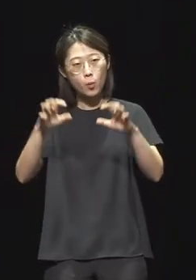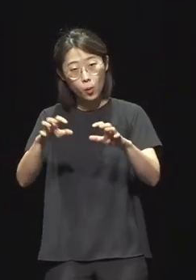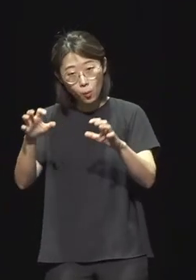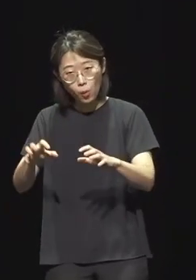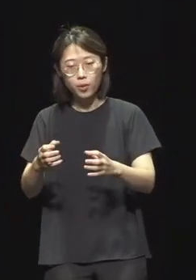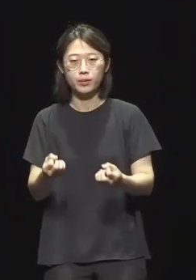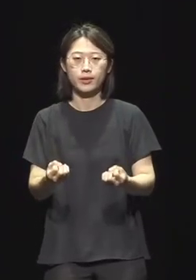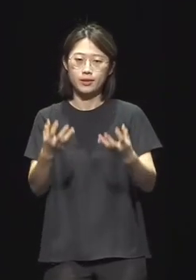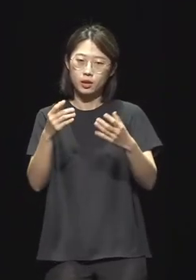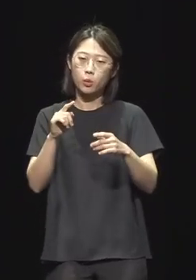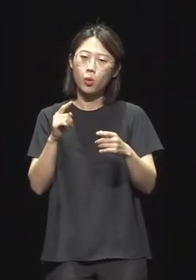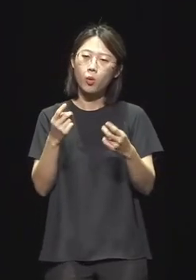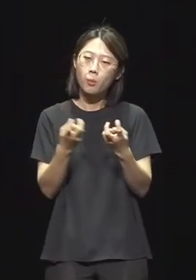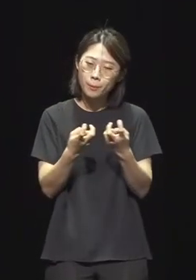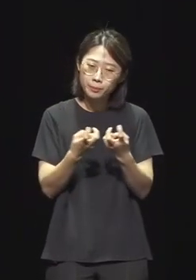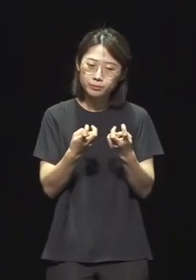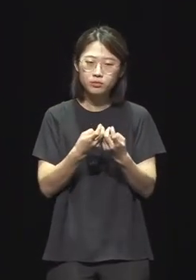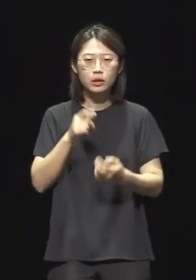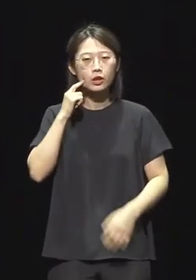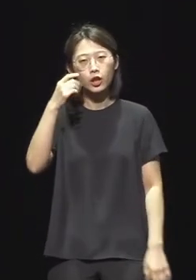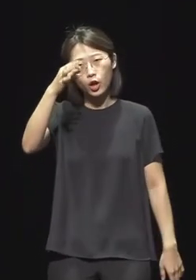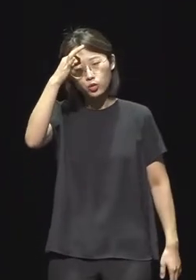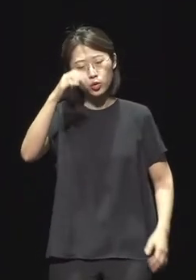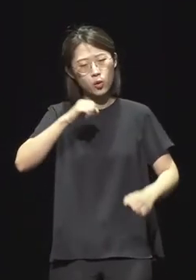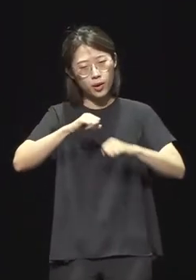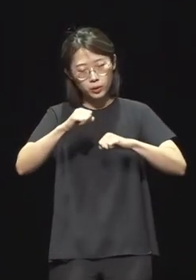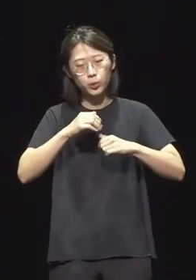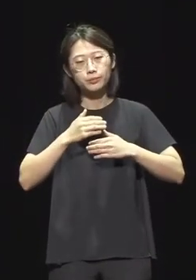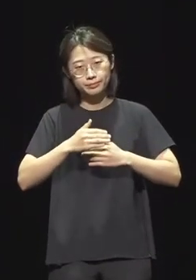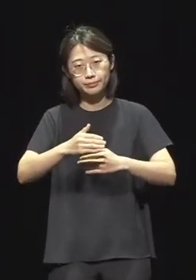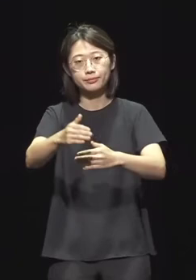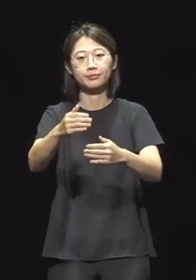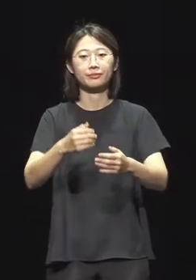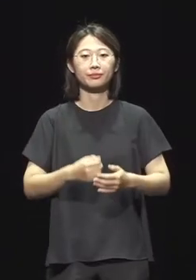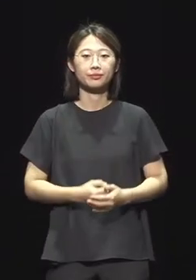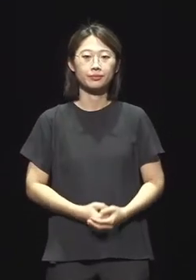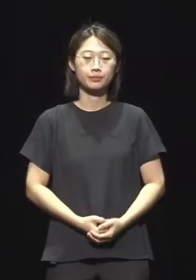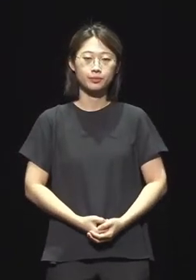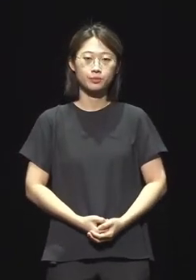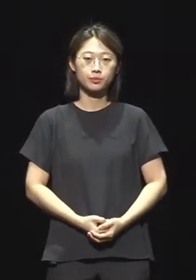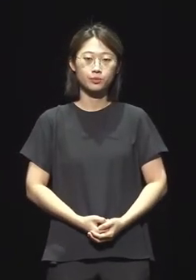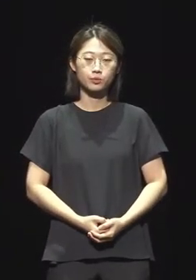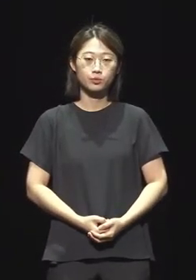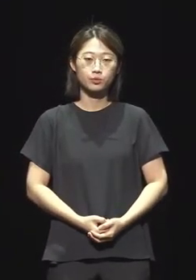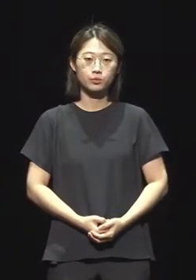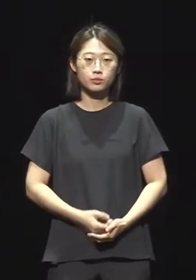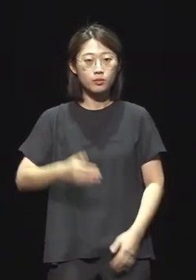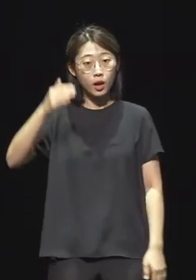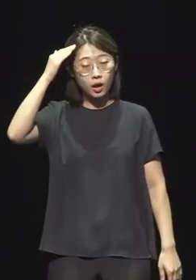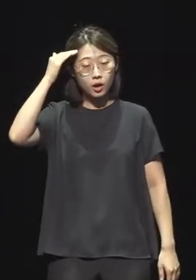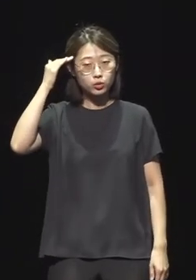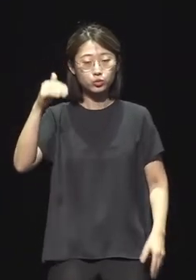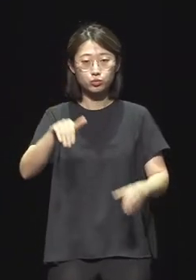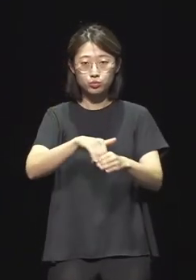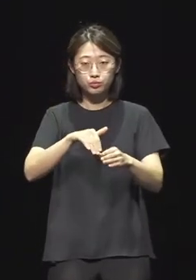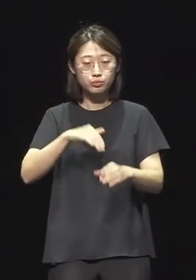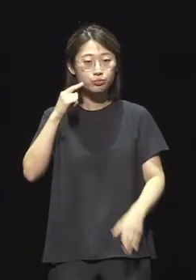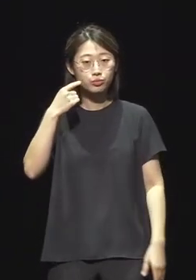만나면서 어떻게든 예술 활동을 이어갔습니다. 우리